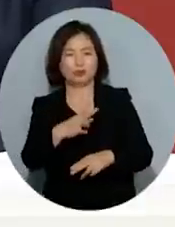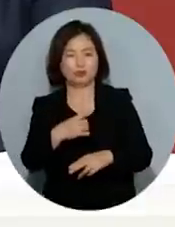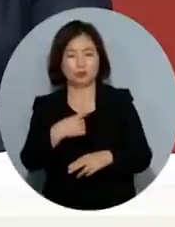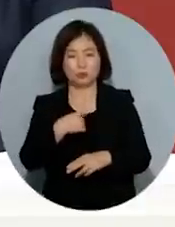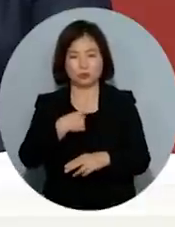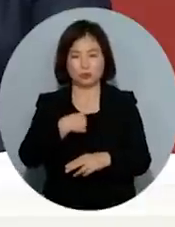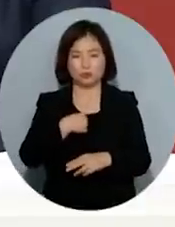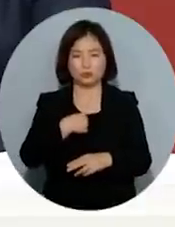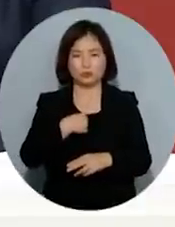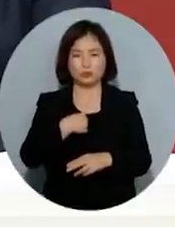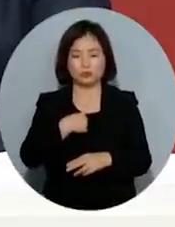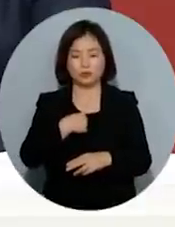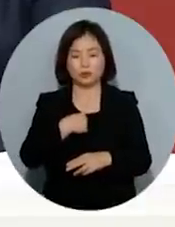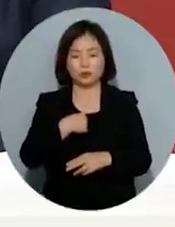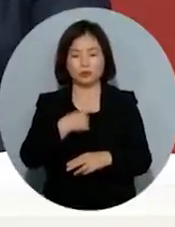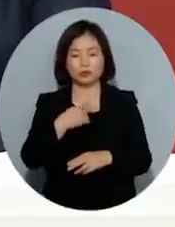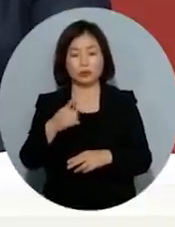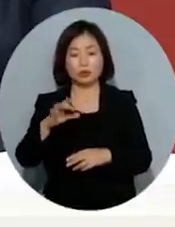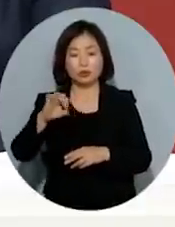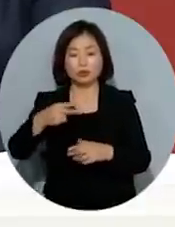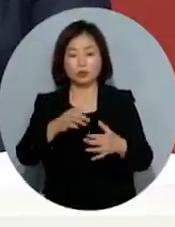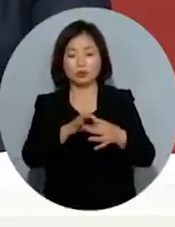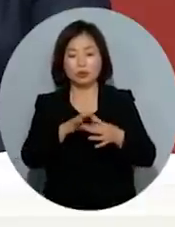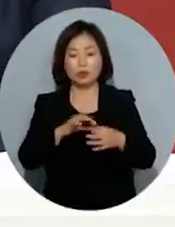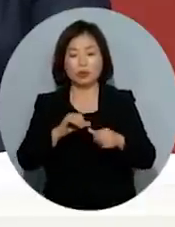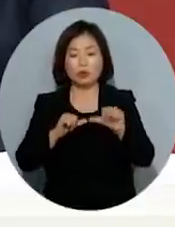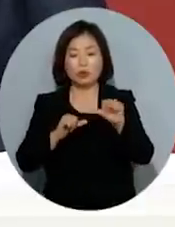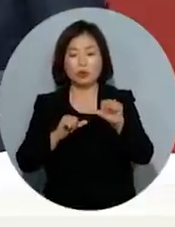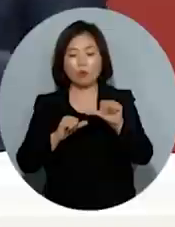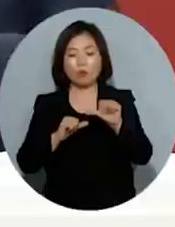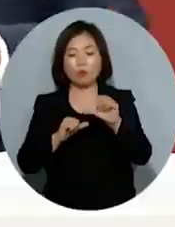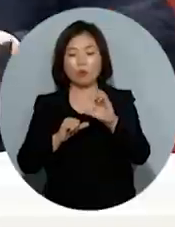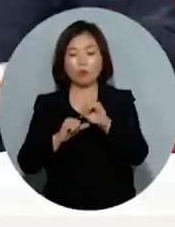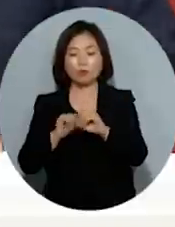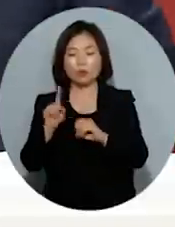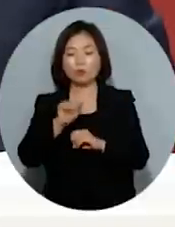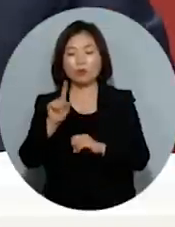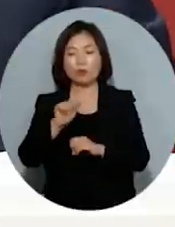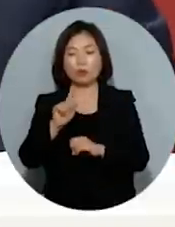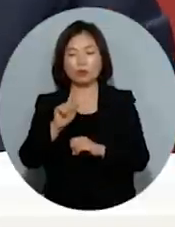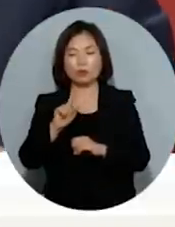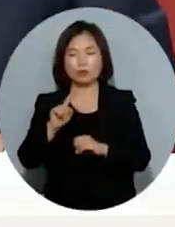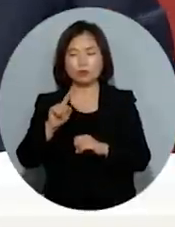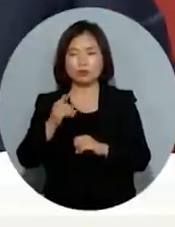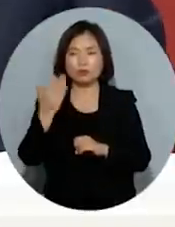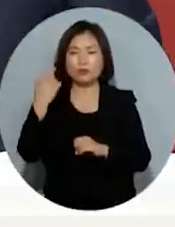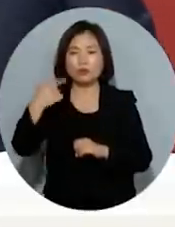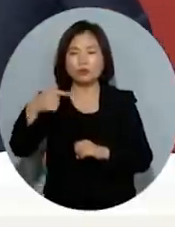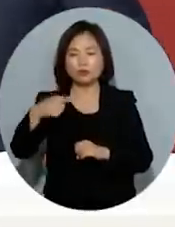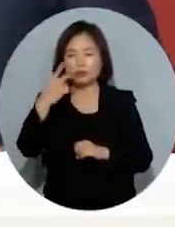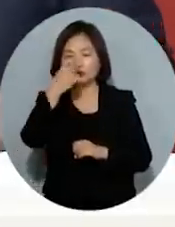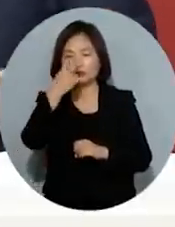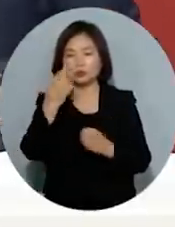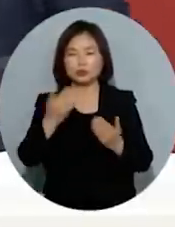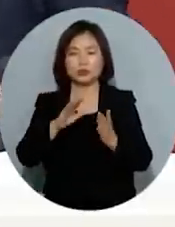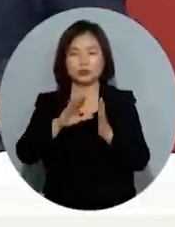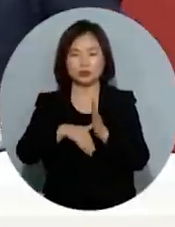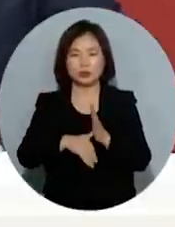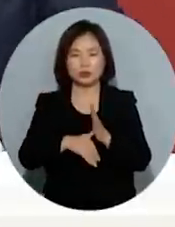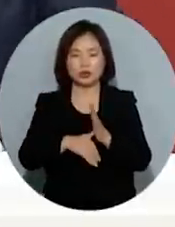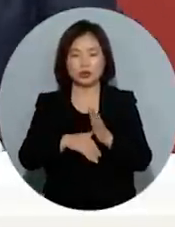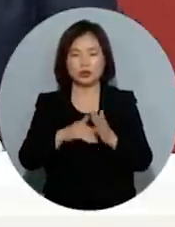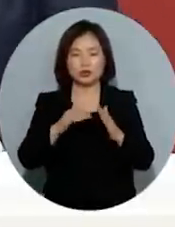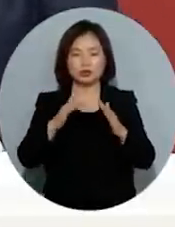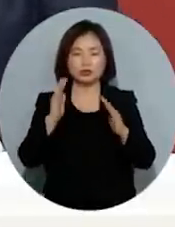저보고 아니, 윤 후보 측의 사람이 호공 때 뭐 했나 그랬는데 저는 호공 시절에 검사 있으면서